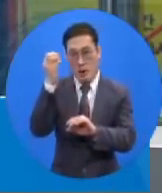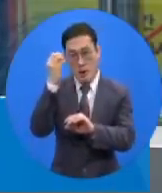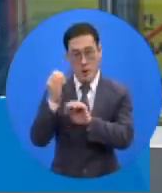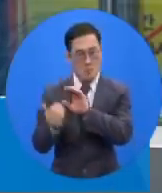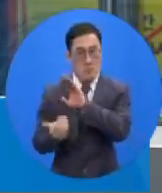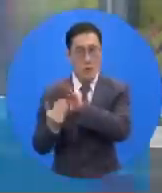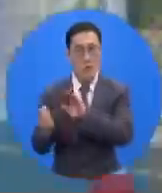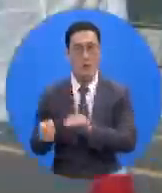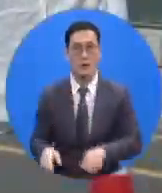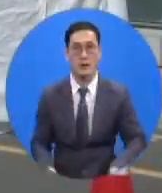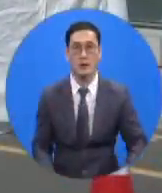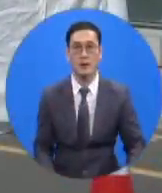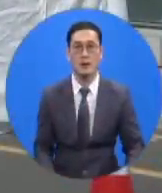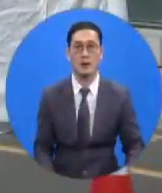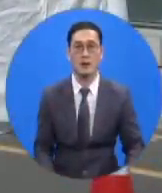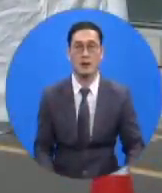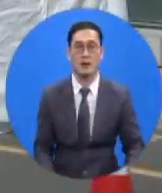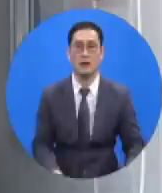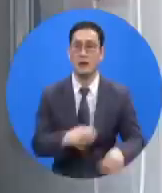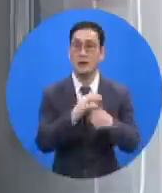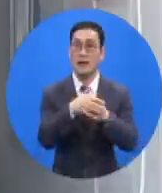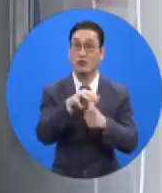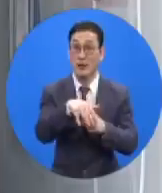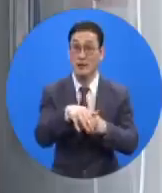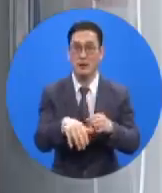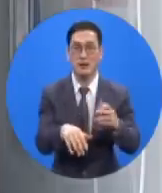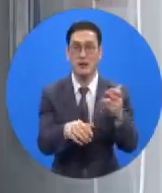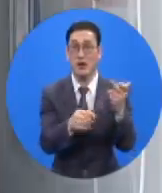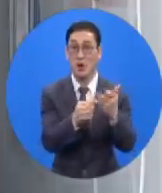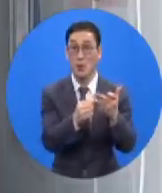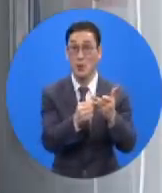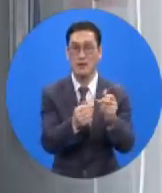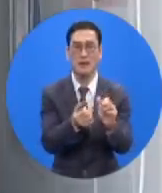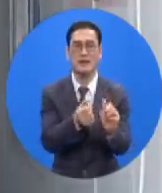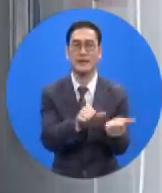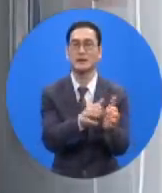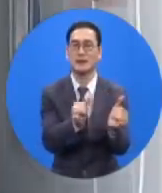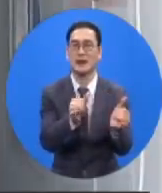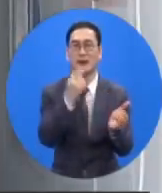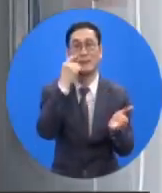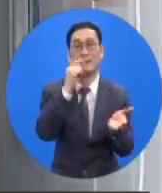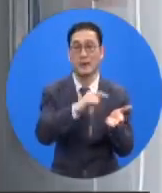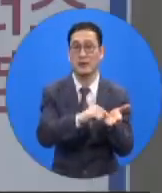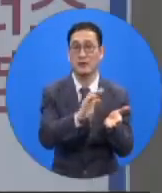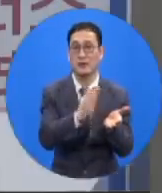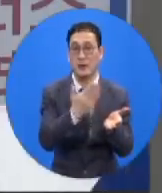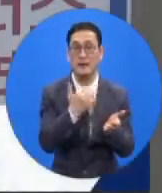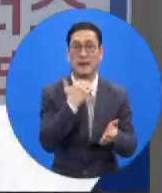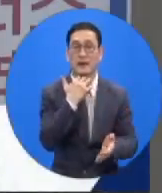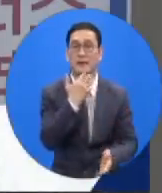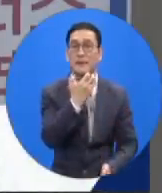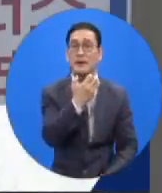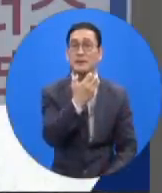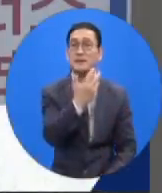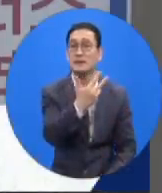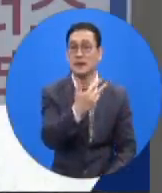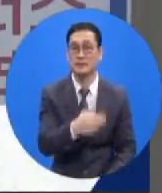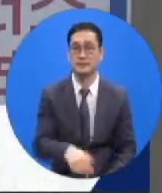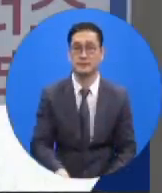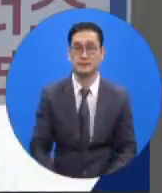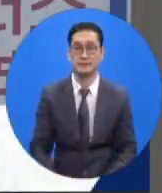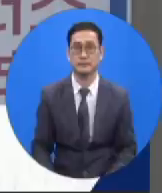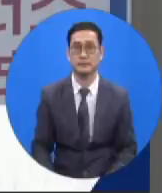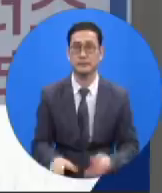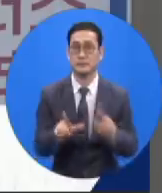들어온 속보부터 전해드리겠습니다. 대구에서 17번째 사망자가 발생했습니다. 87살 남성으로 23일